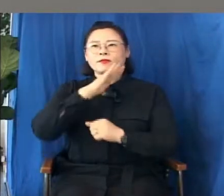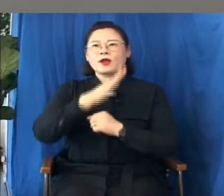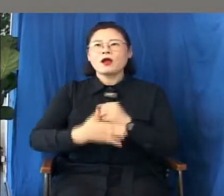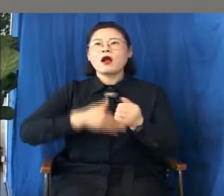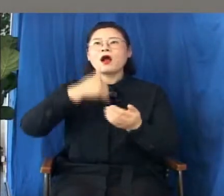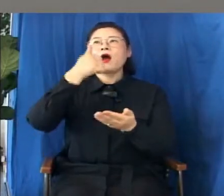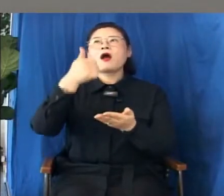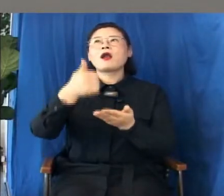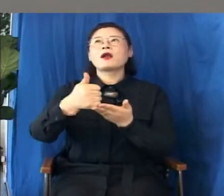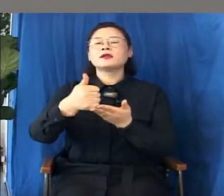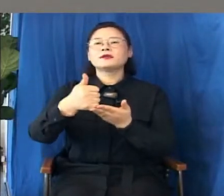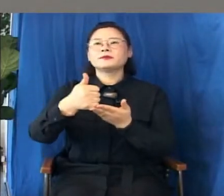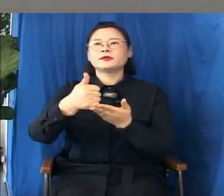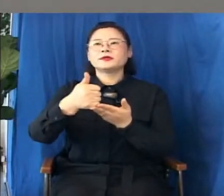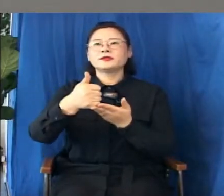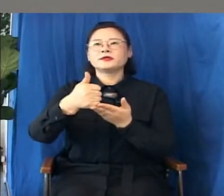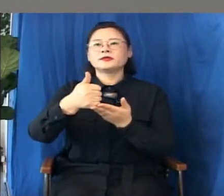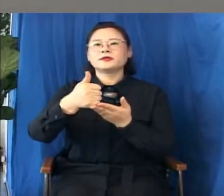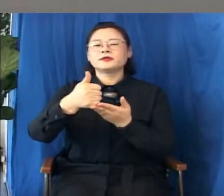하나님께서